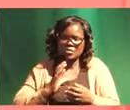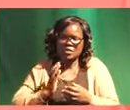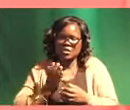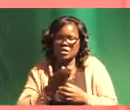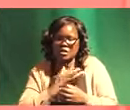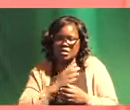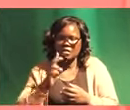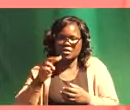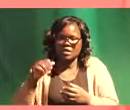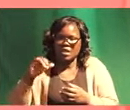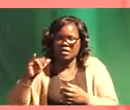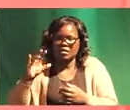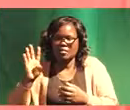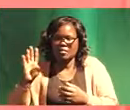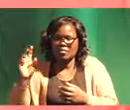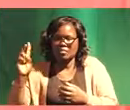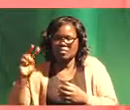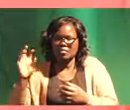ya Nyambene,